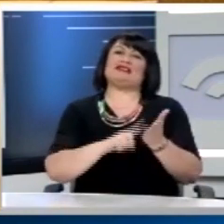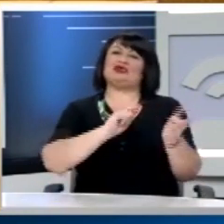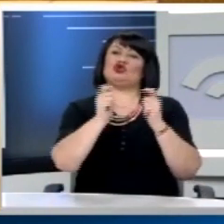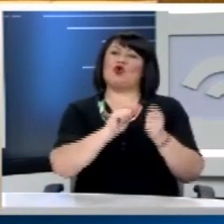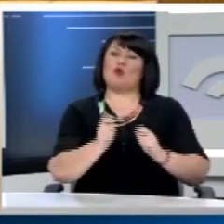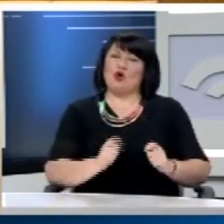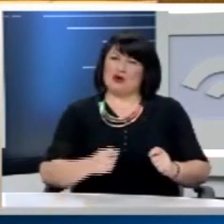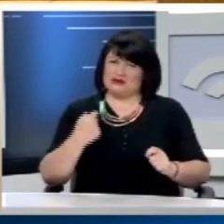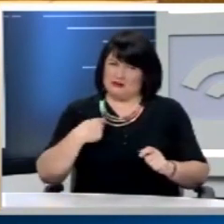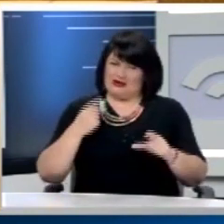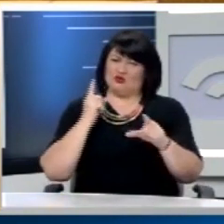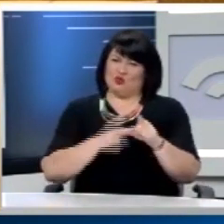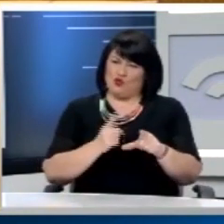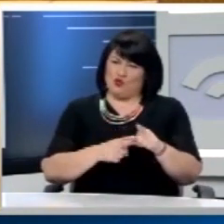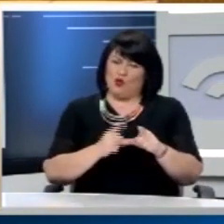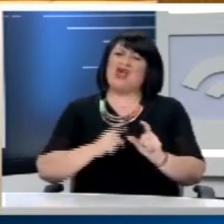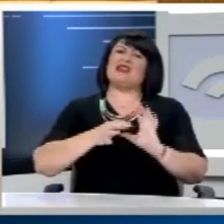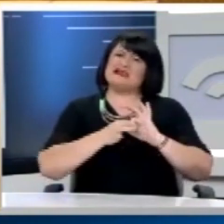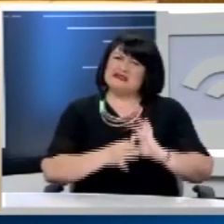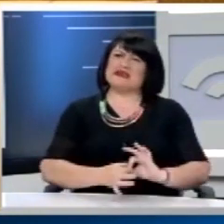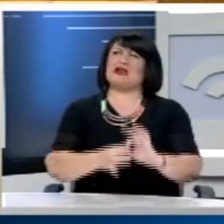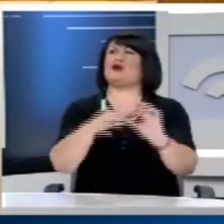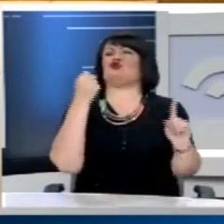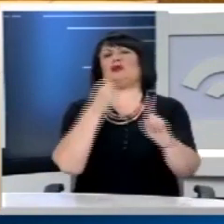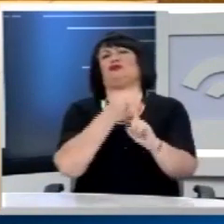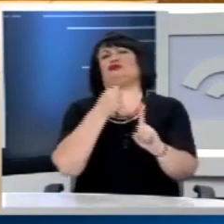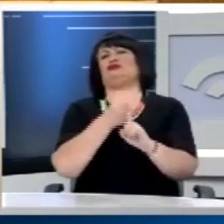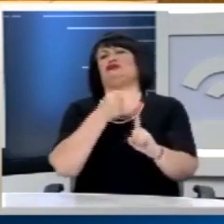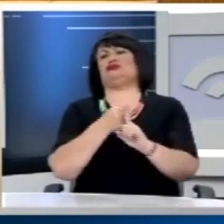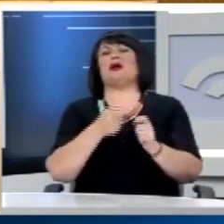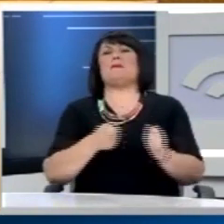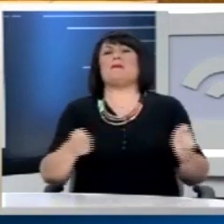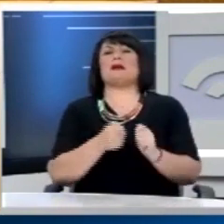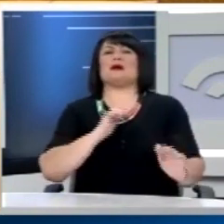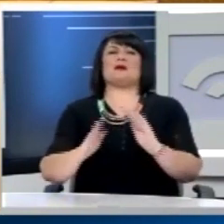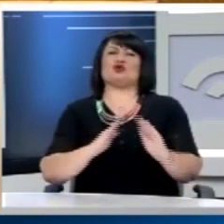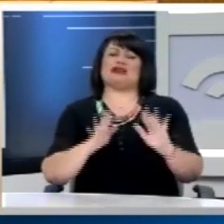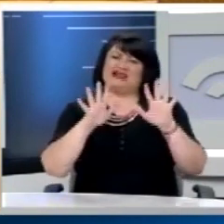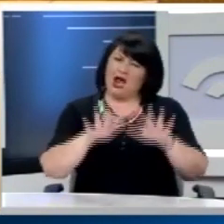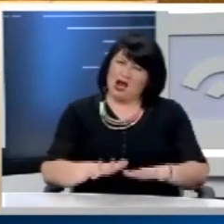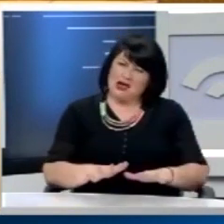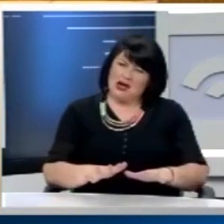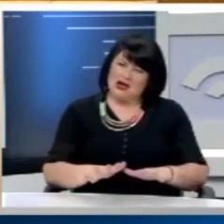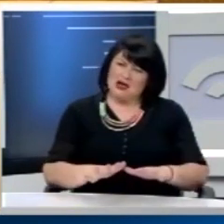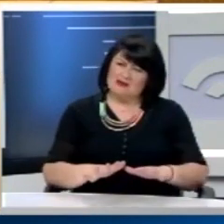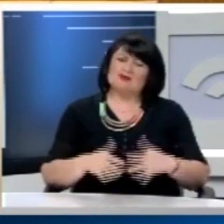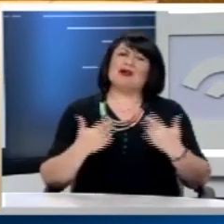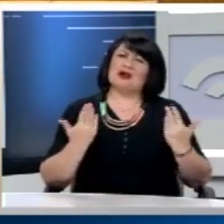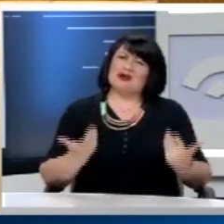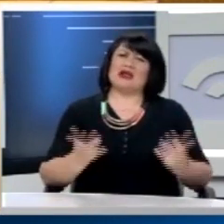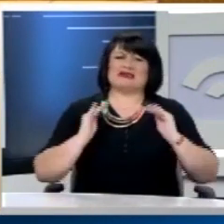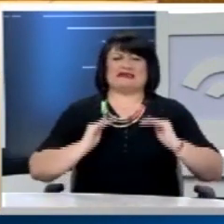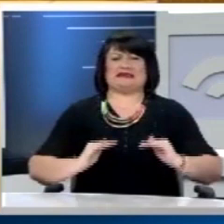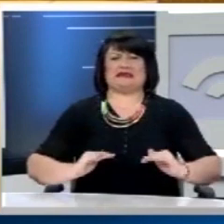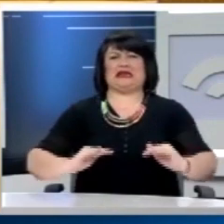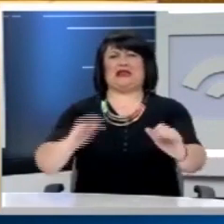τροπολογίες, το ΚΚΕ θα συνεχίσει να διεκδικεί μέτρα προστασίας των ανέργων, αλλά και σταθερή